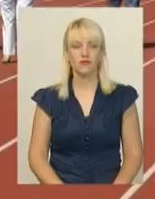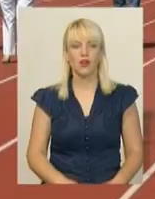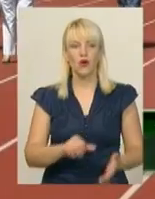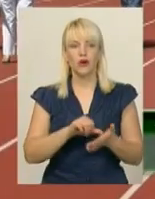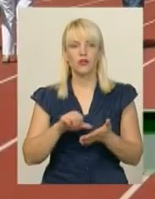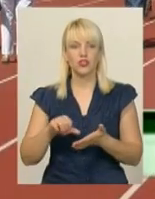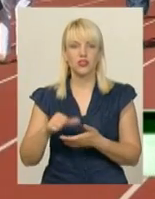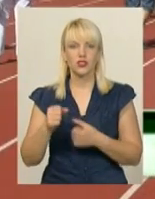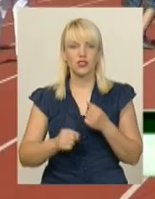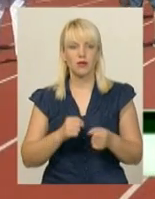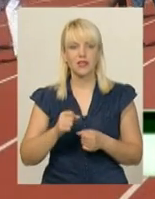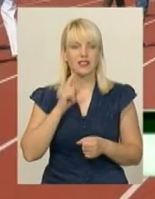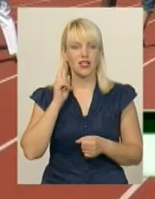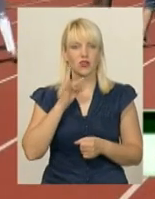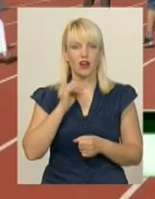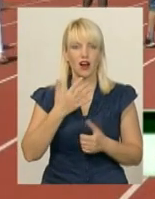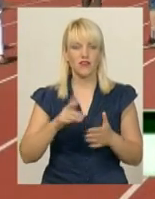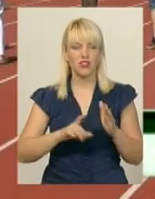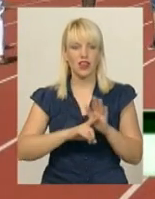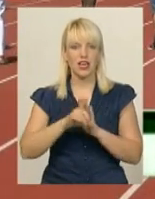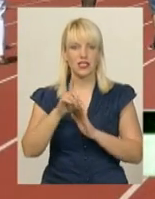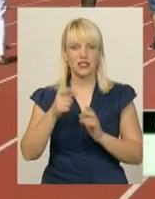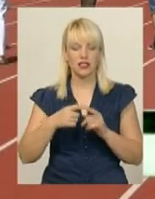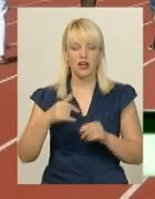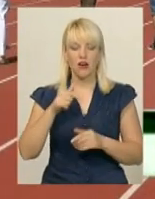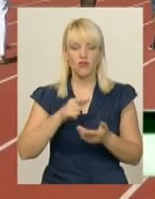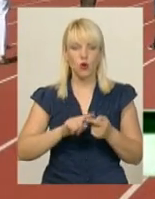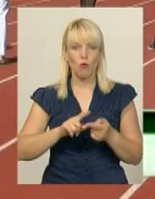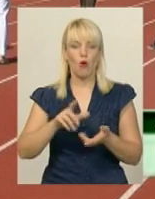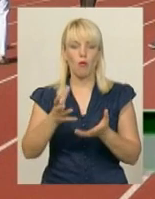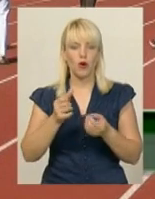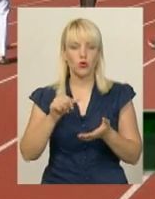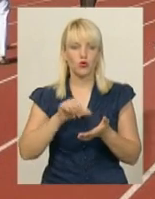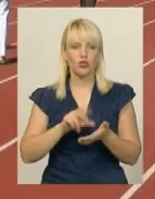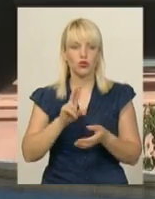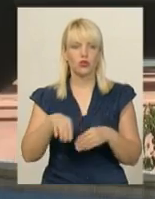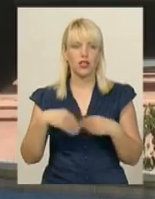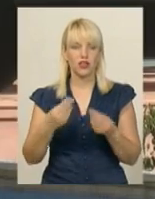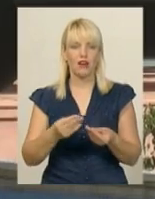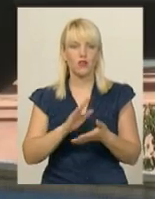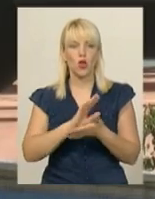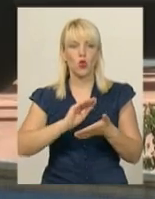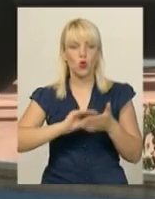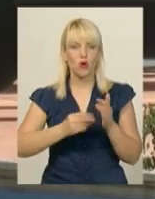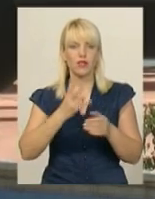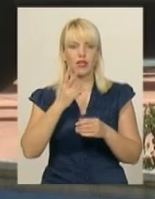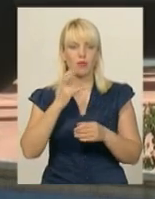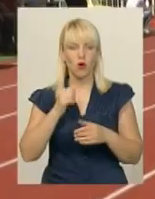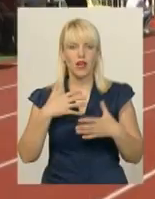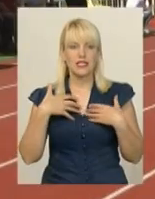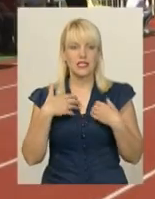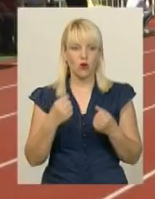Учасники забігу «Зелена миля» вже на старті. У ньому беруть участь всі, хто зміг надати довідку про стан здоров'я. На старт!